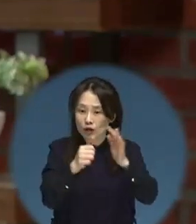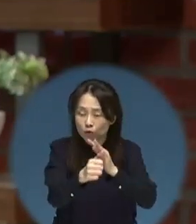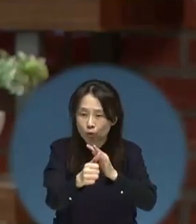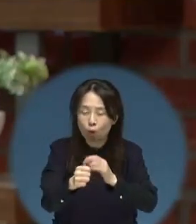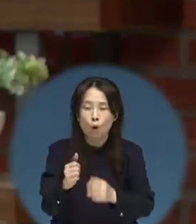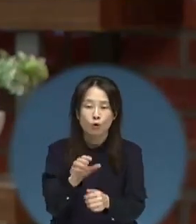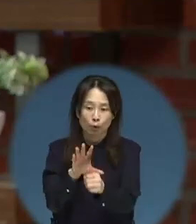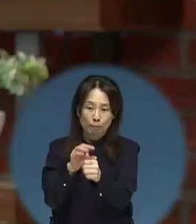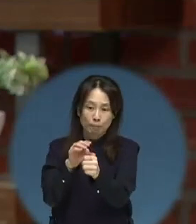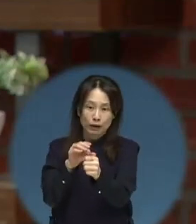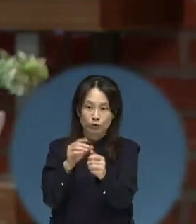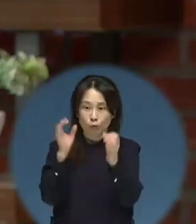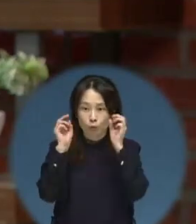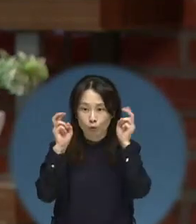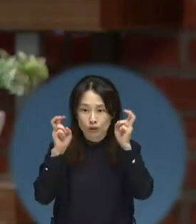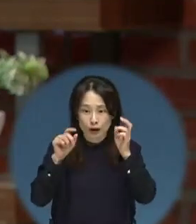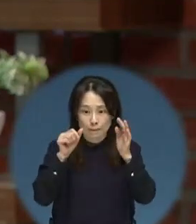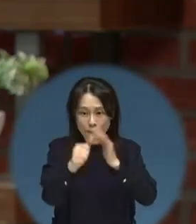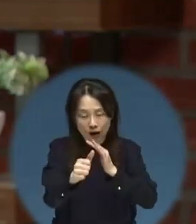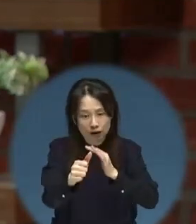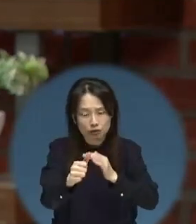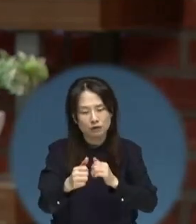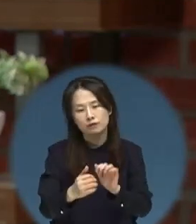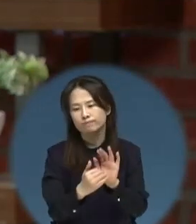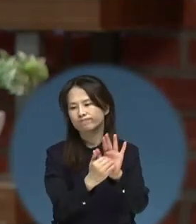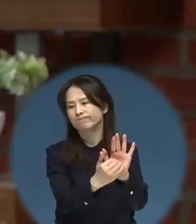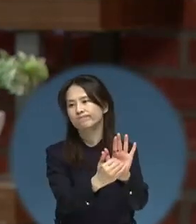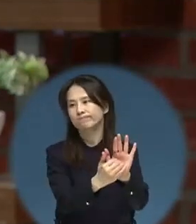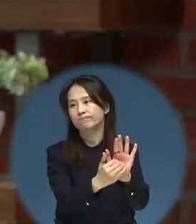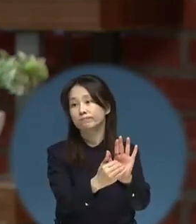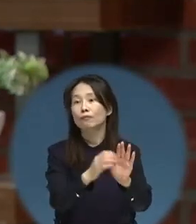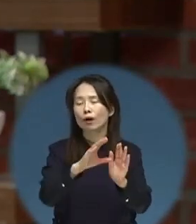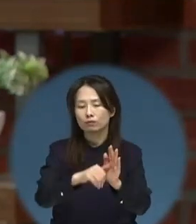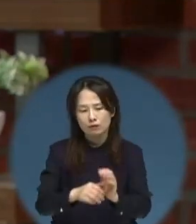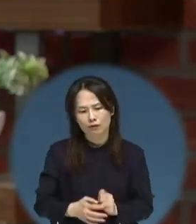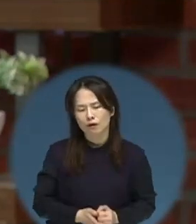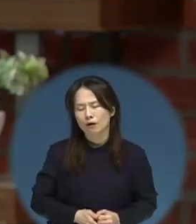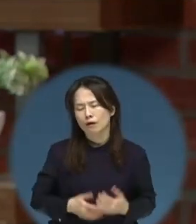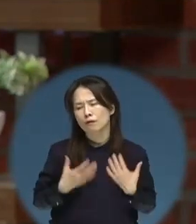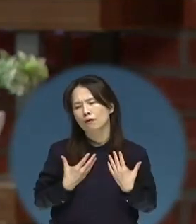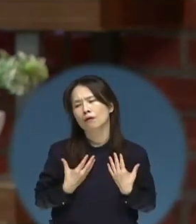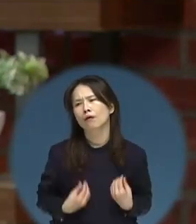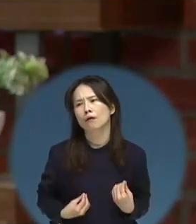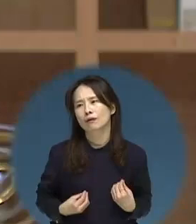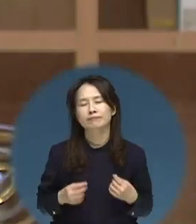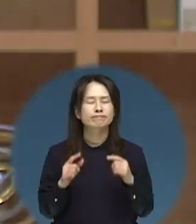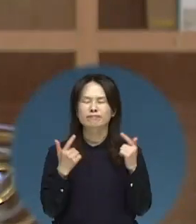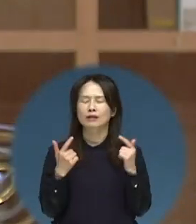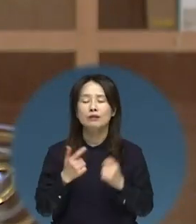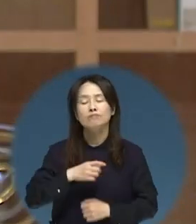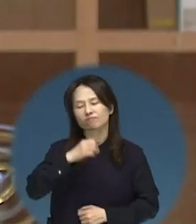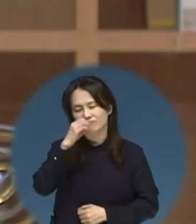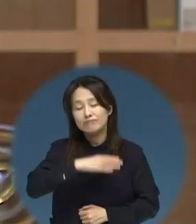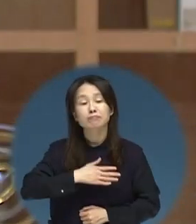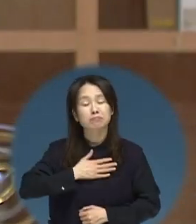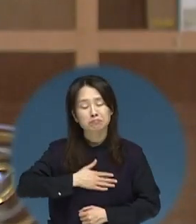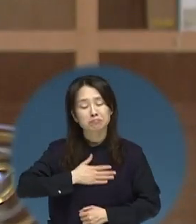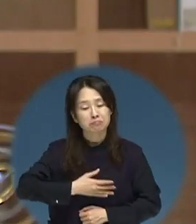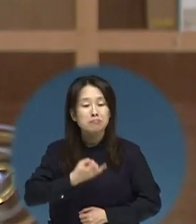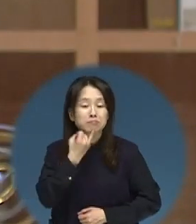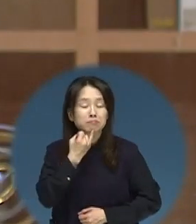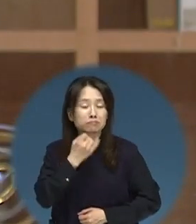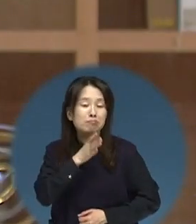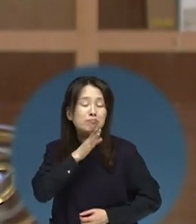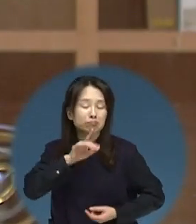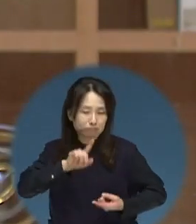제가 이런 일을 하고 싶습니다 라고 했을 때 거절했을 때 아 거절됐네 이런 생각이 아니라 자, 다음 코스. 거절은 당연하니.